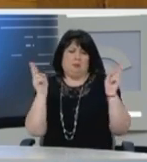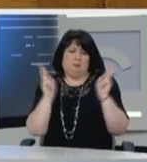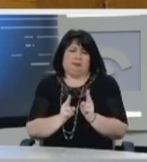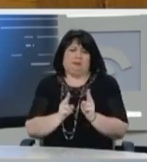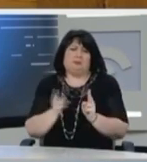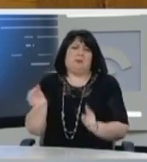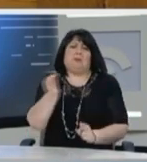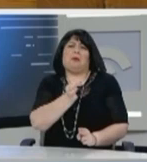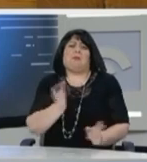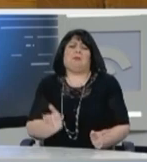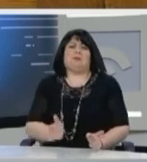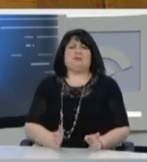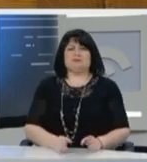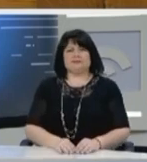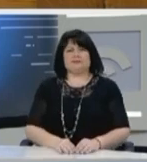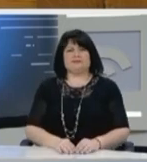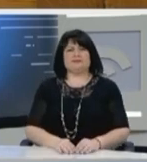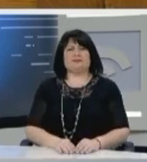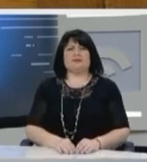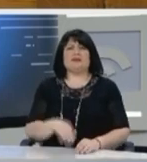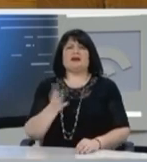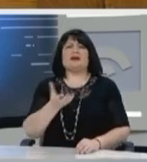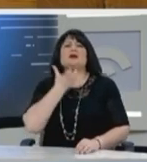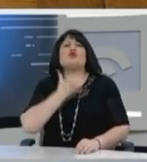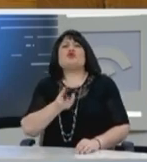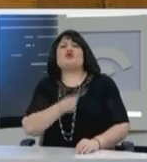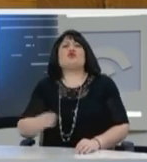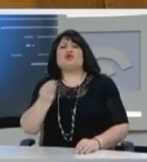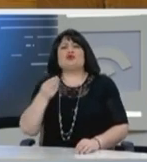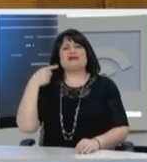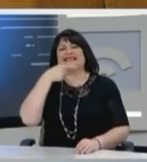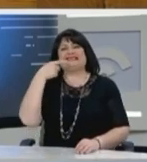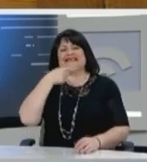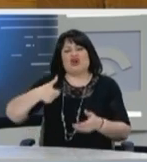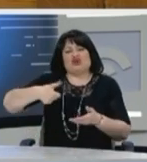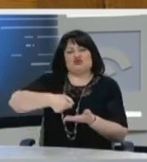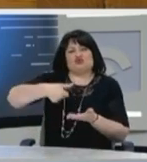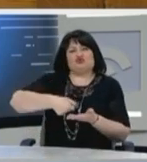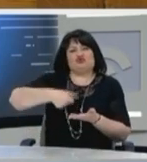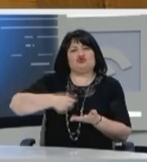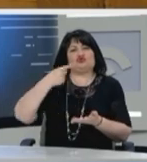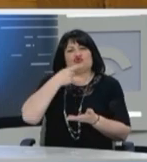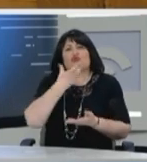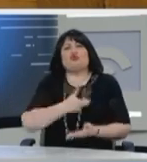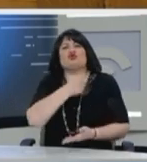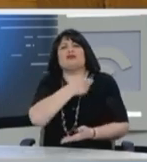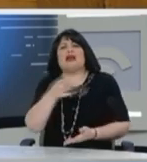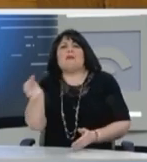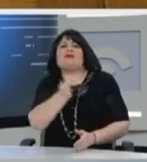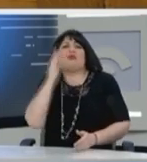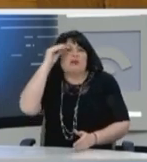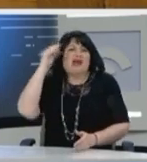δήλωση, οι οδοντόκρεμες κολλινώσεις είναι σοβαρότερες από τη δήλωση του Καραμαλή. Με συγχωρείτε